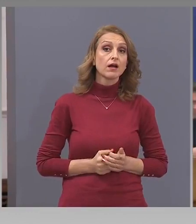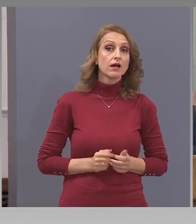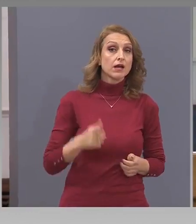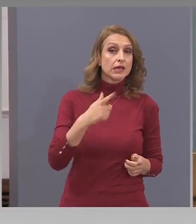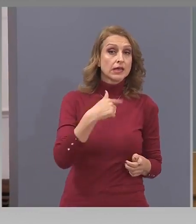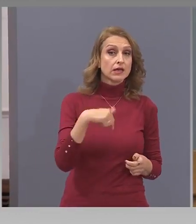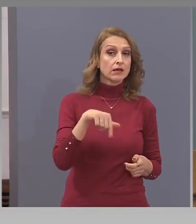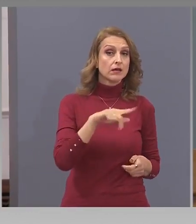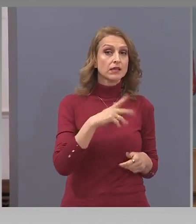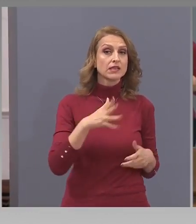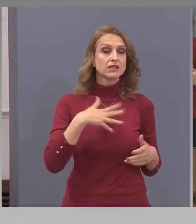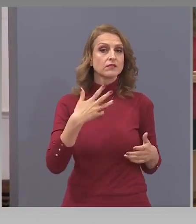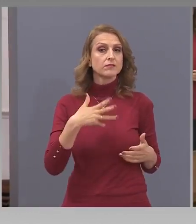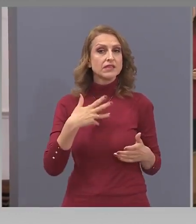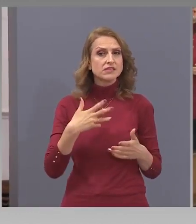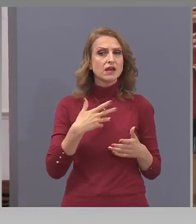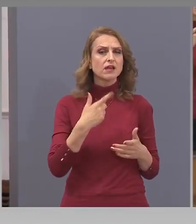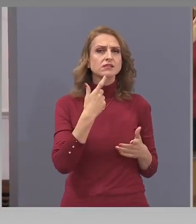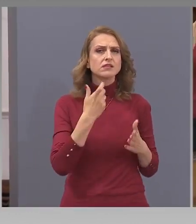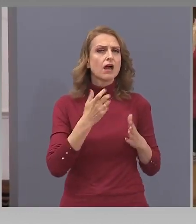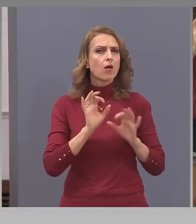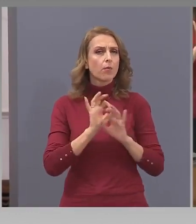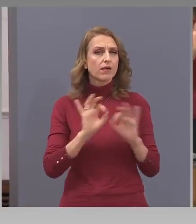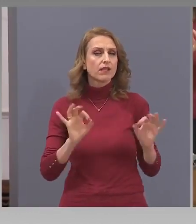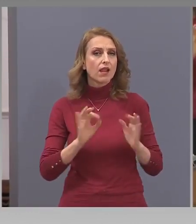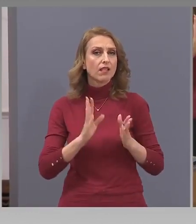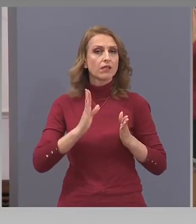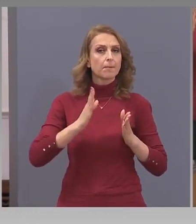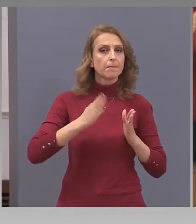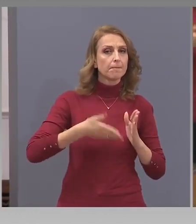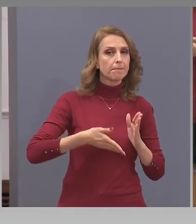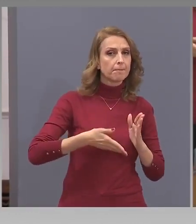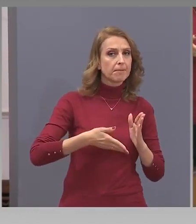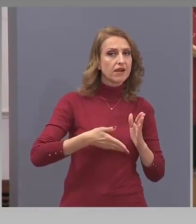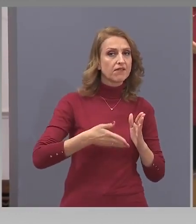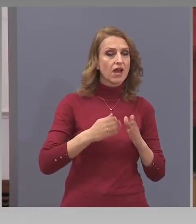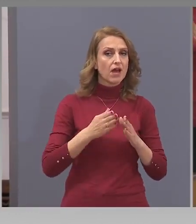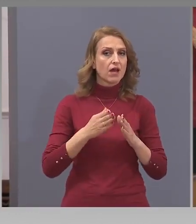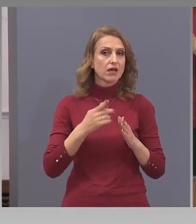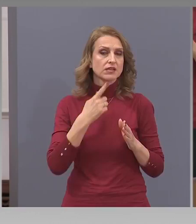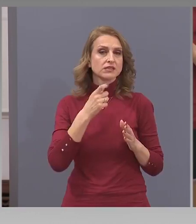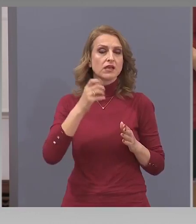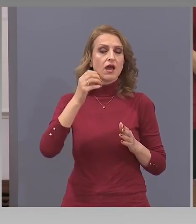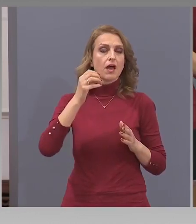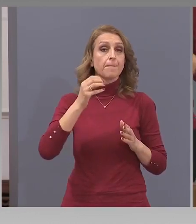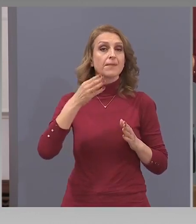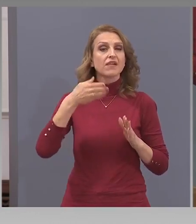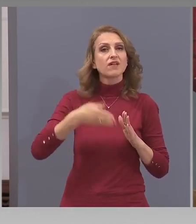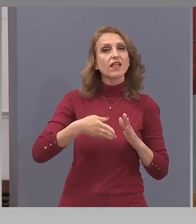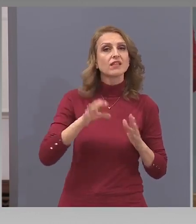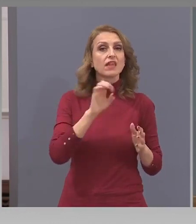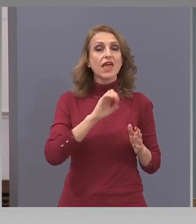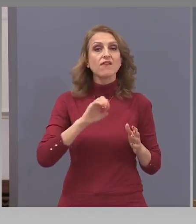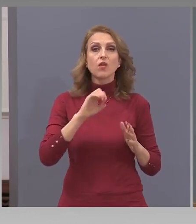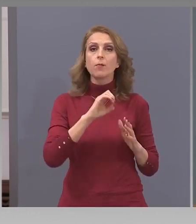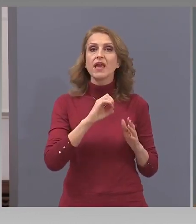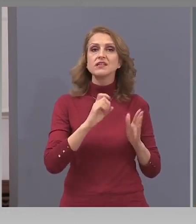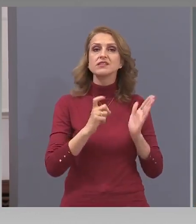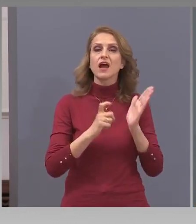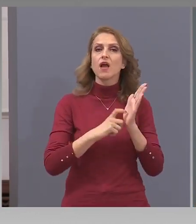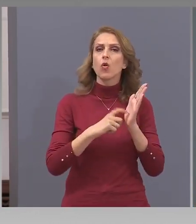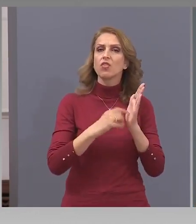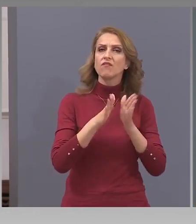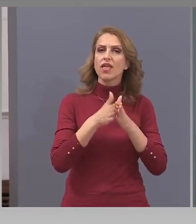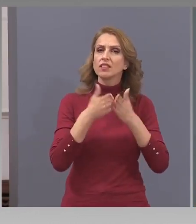искането ни за дерогация на определени права, закрепени в Европейската конвенция за правата на човека? Такова ли остава нашето искане или